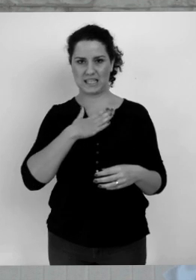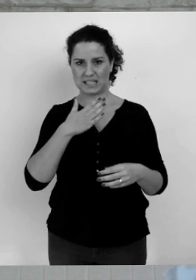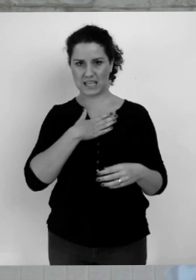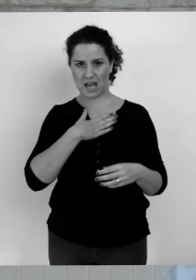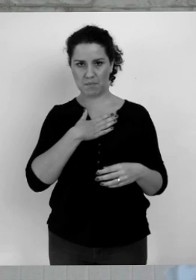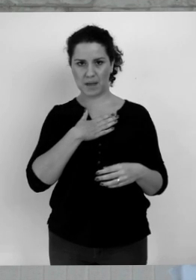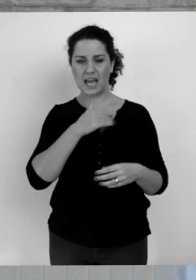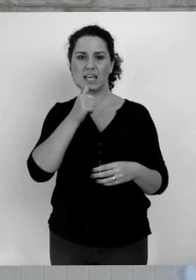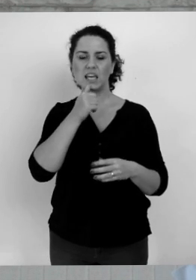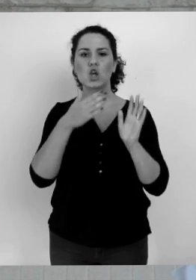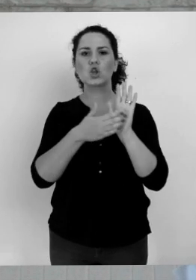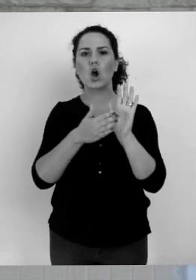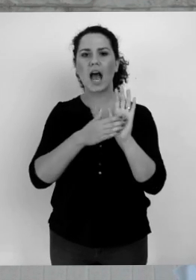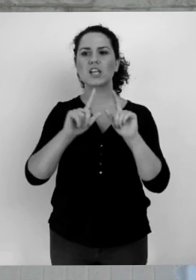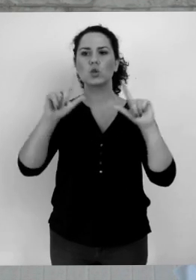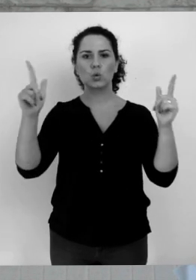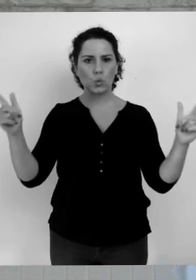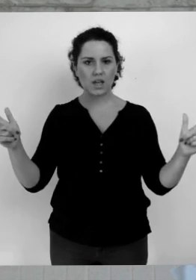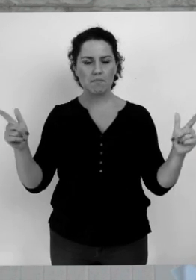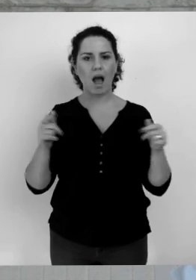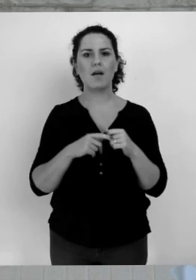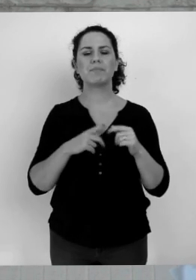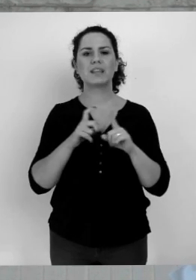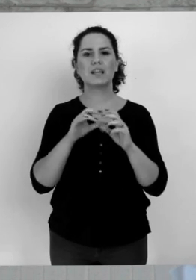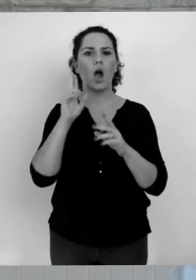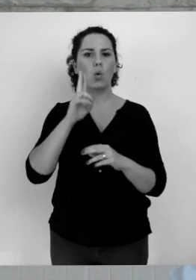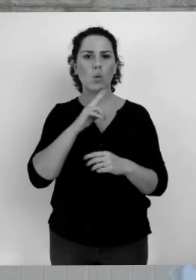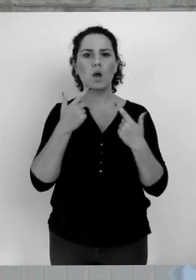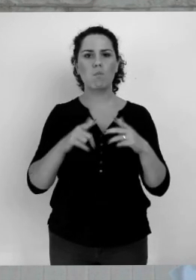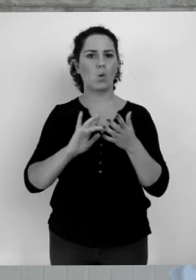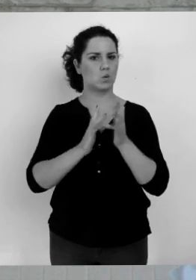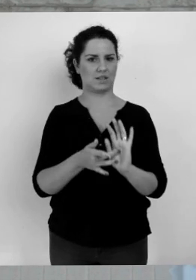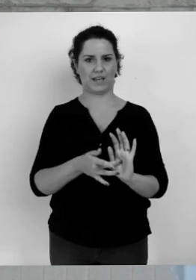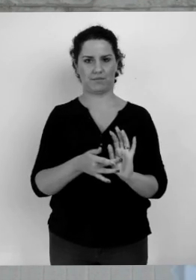sebe i dokazati drugima da gluhi mogu sve.